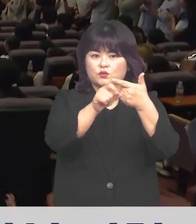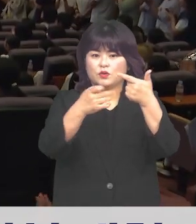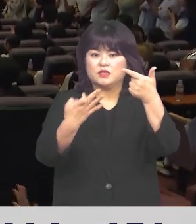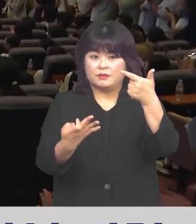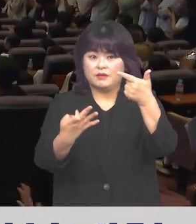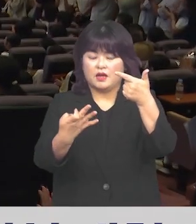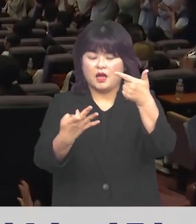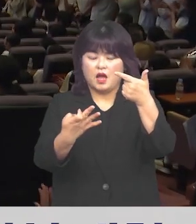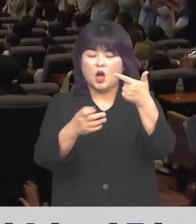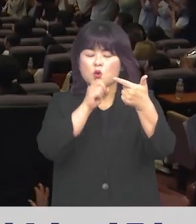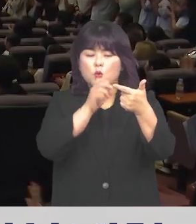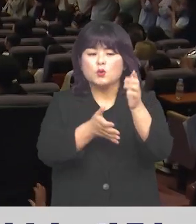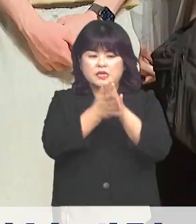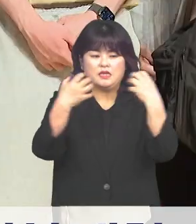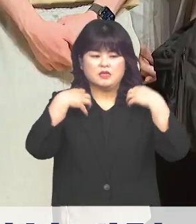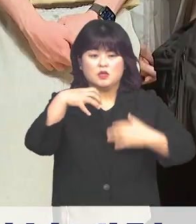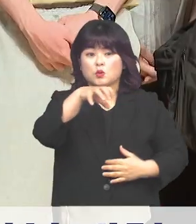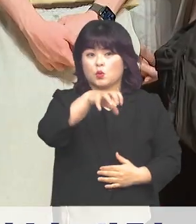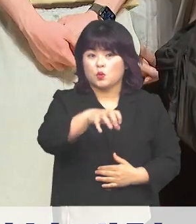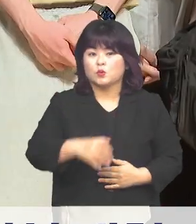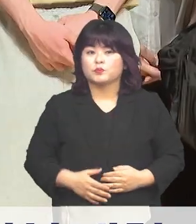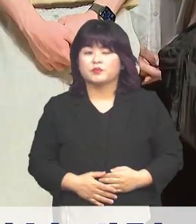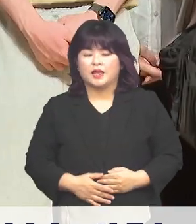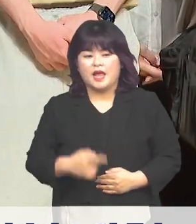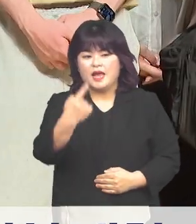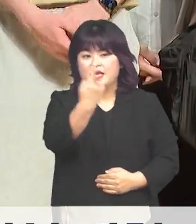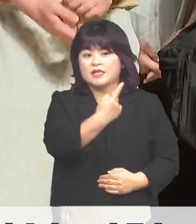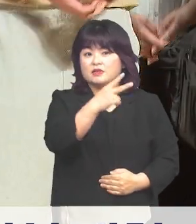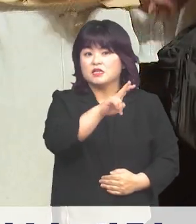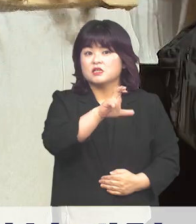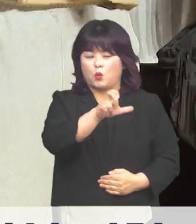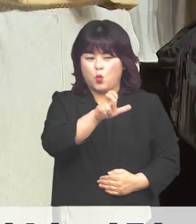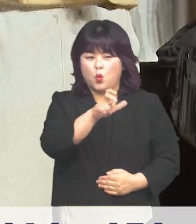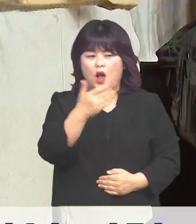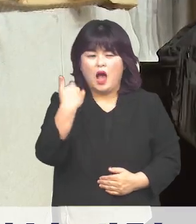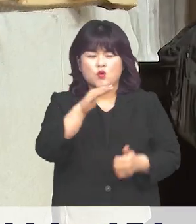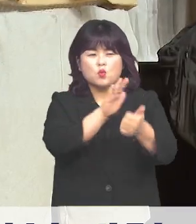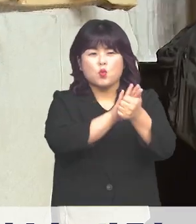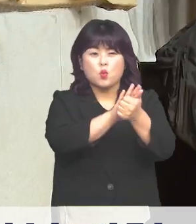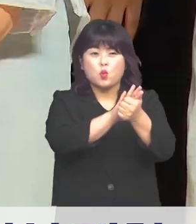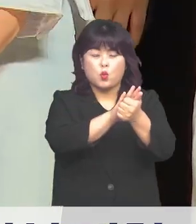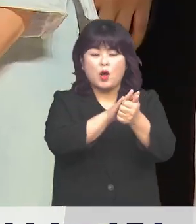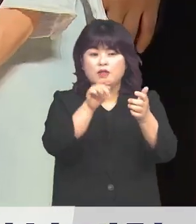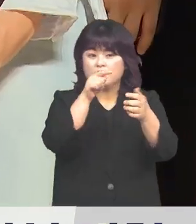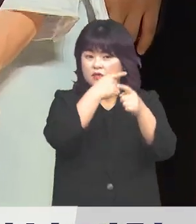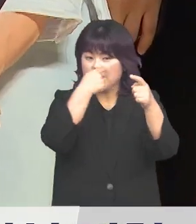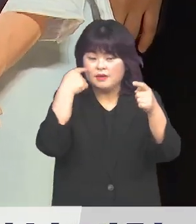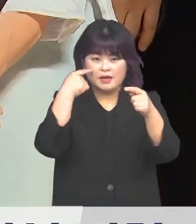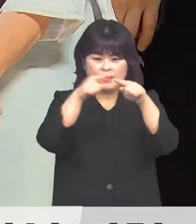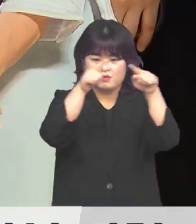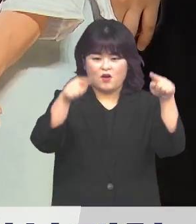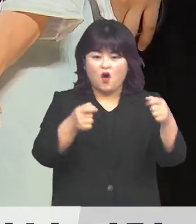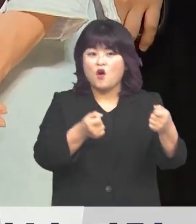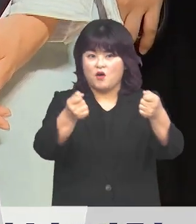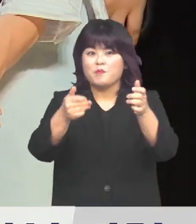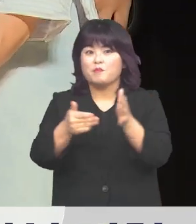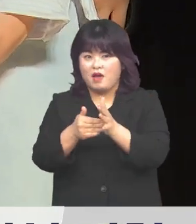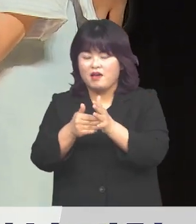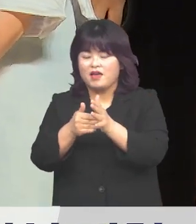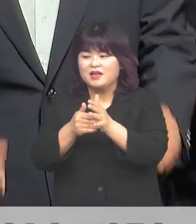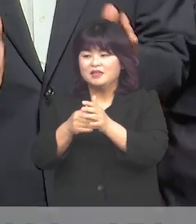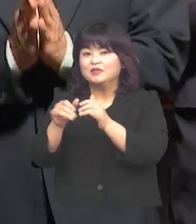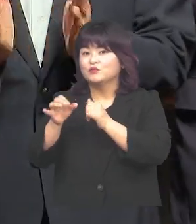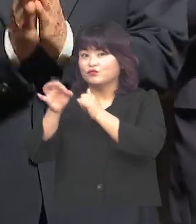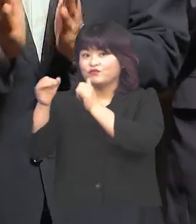용인특례시는 지난 14일 시청 에이스홀에서 2025년 장학증서 수여식을 열어 인재들에게 장학금을